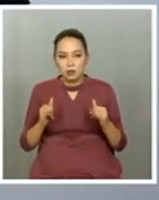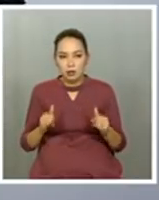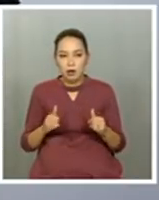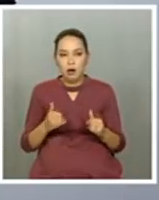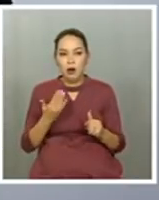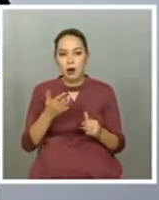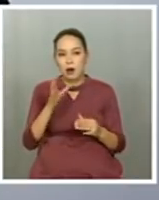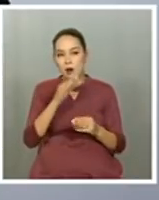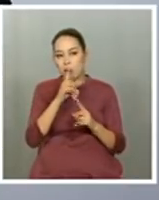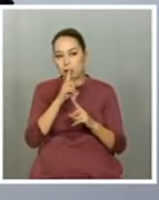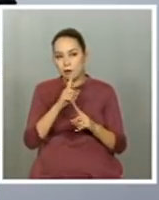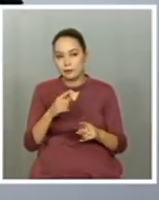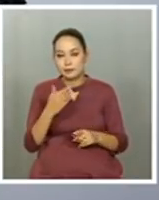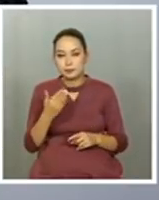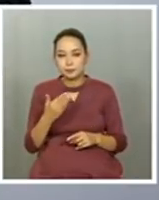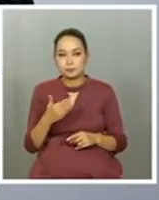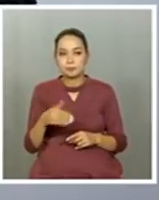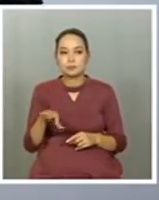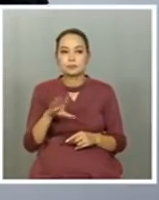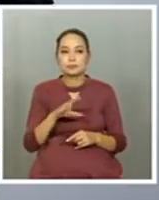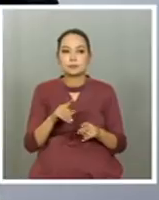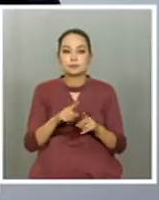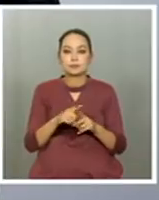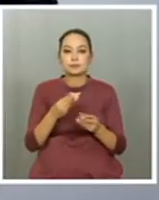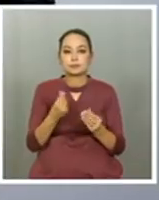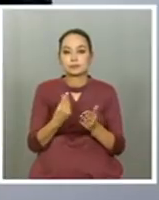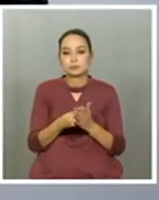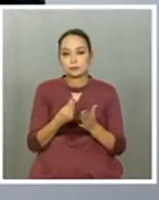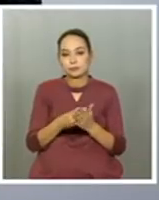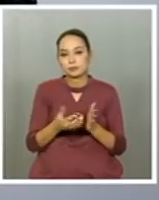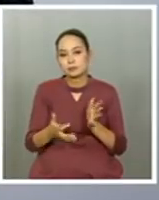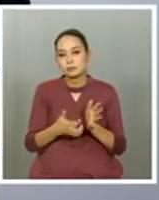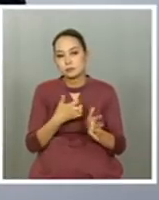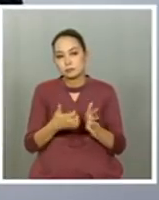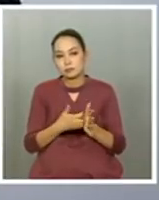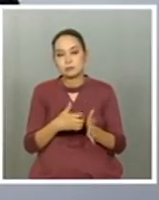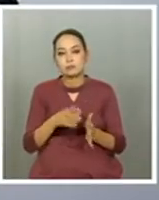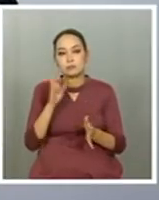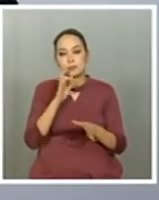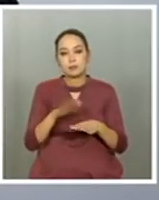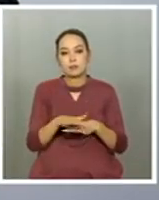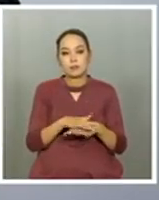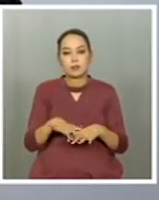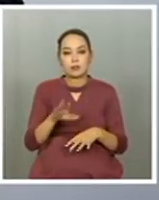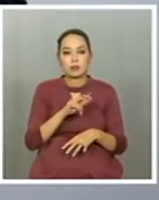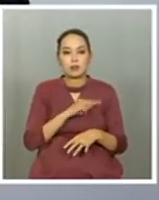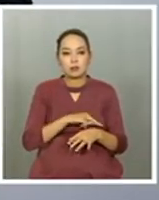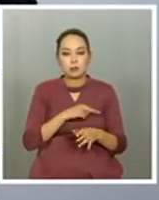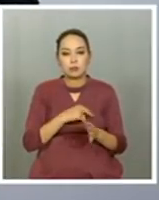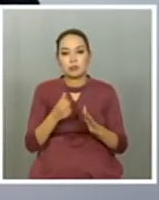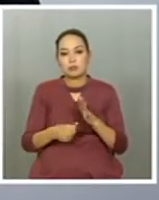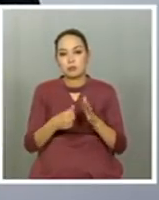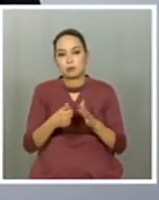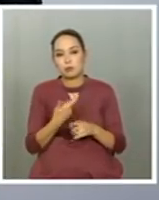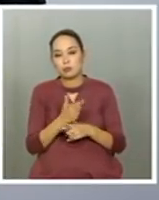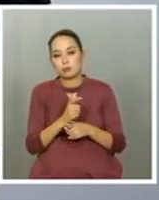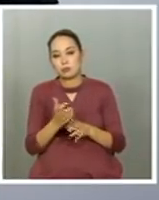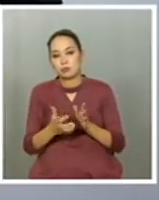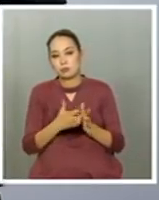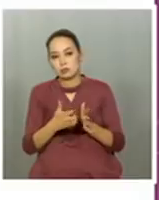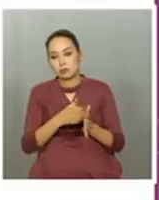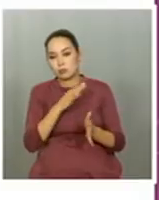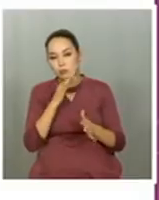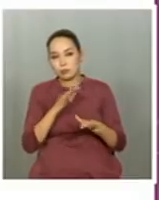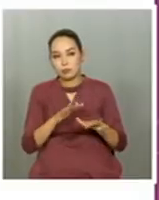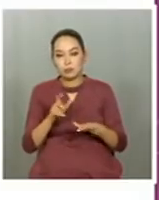кезекте экономикаға әсер етеді, ол қаржы тапшылығын алып келеді, мемлекетте жұмыссыздық деңгейі жоғары, инфляция деңгейі арта түскендіктен